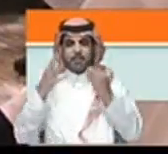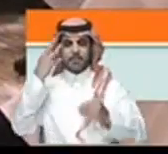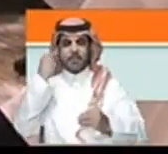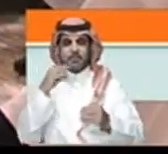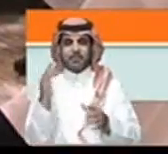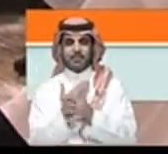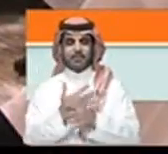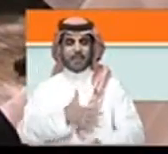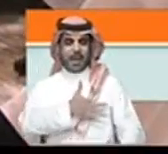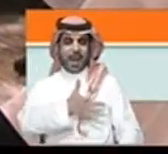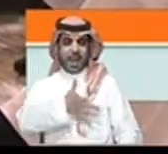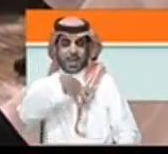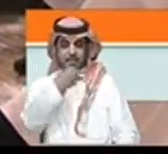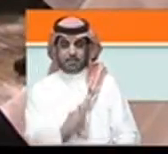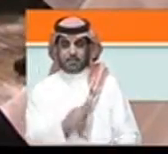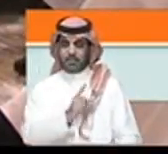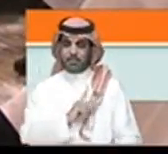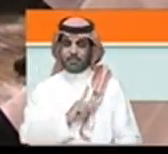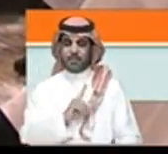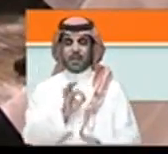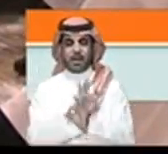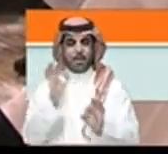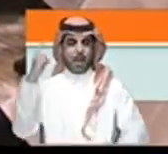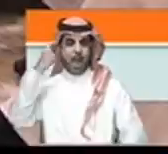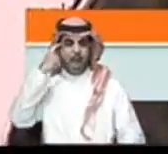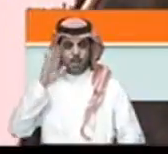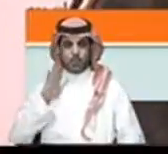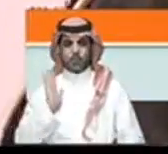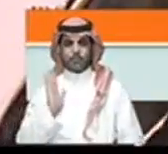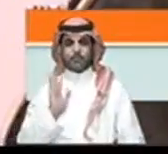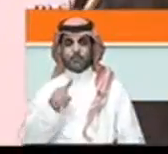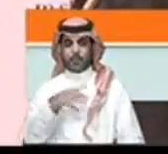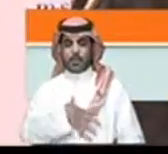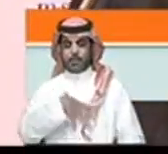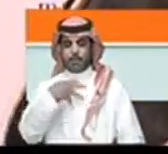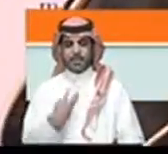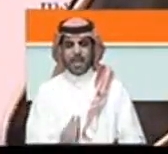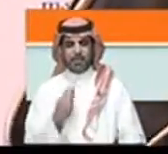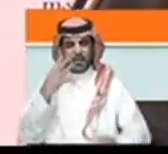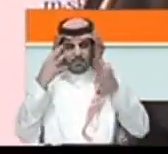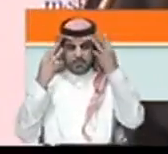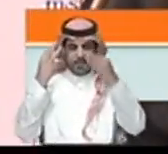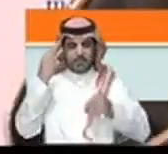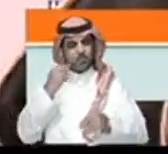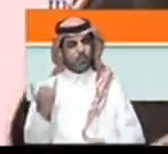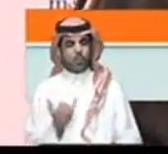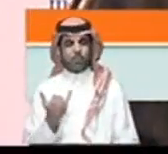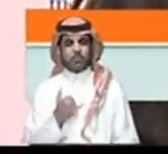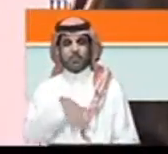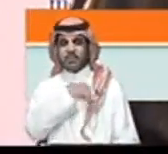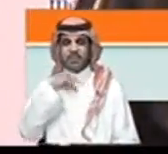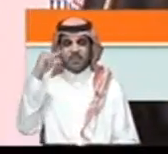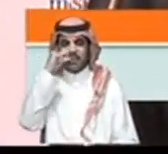رقه قلب بلوفر التسامح فضيله قيمه عظيمه جاء بها الشرع